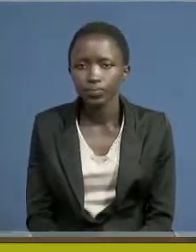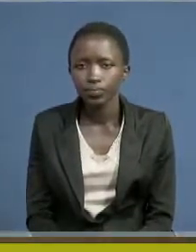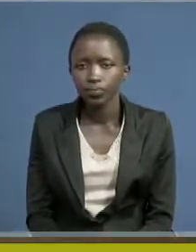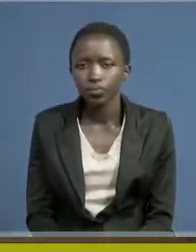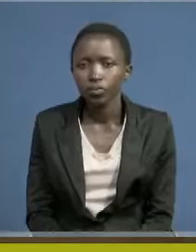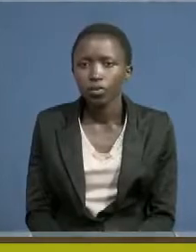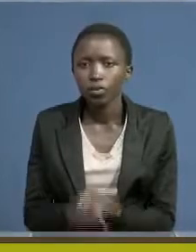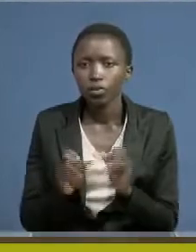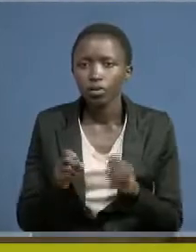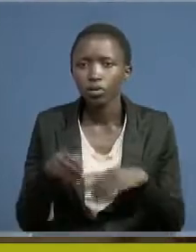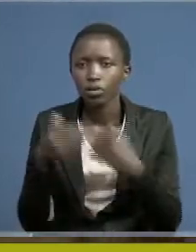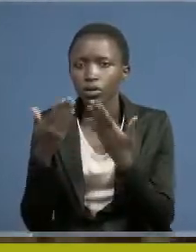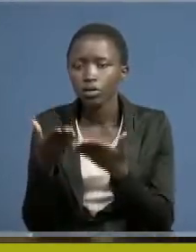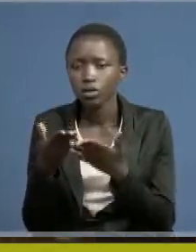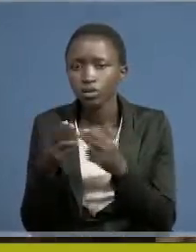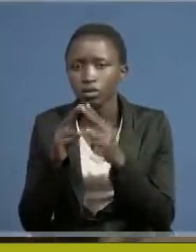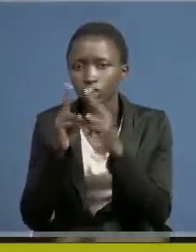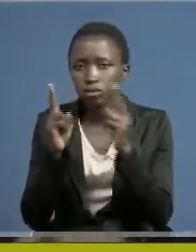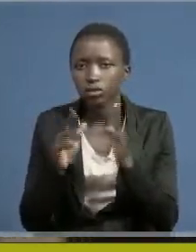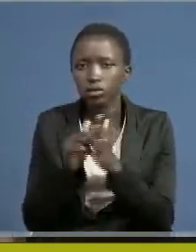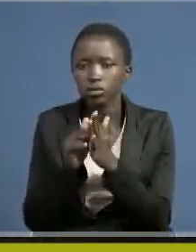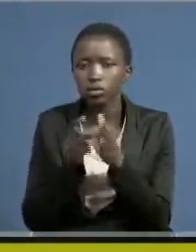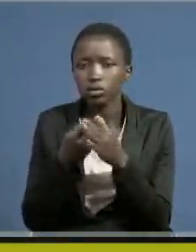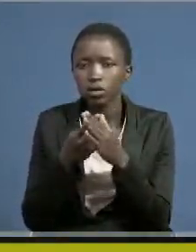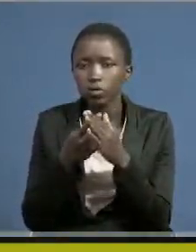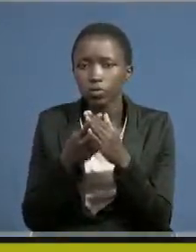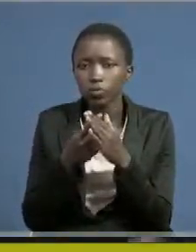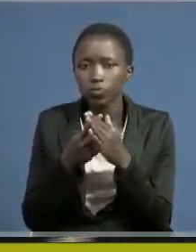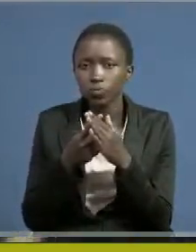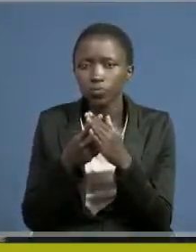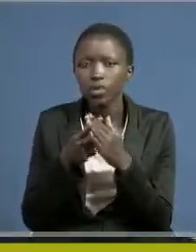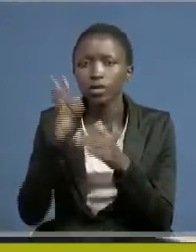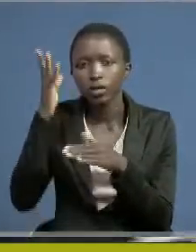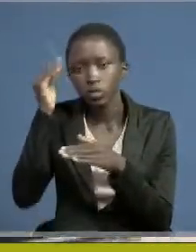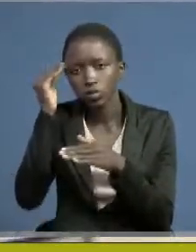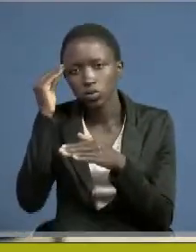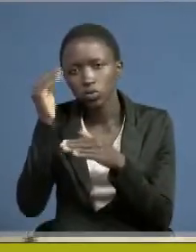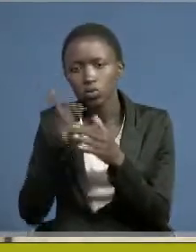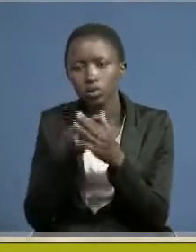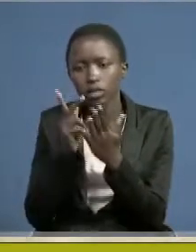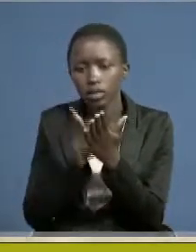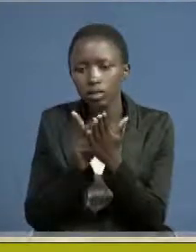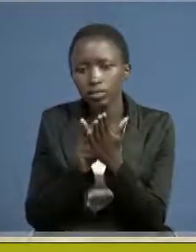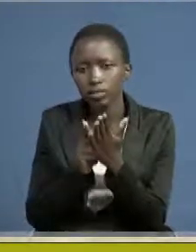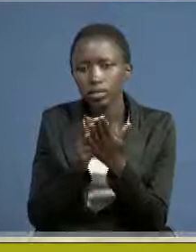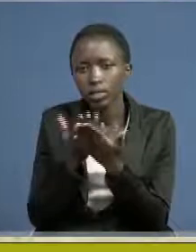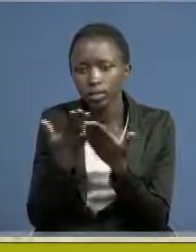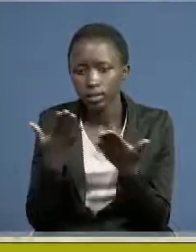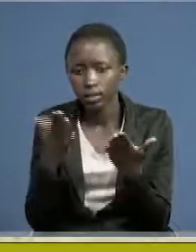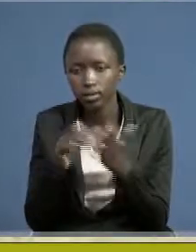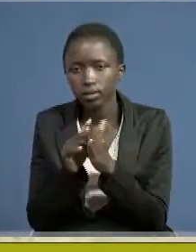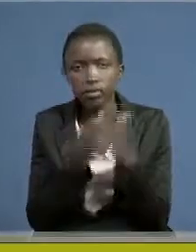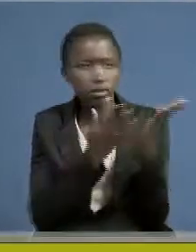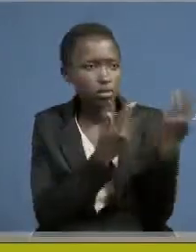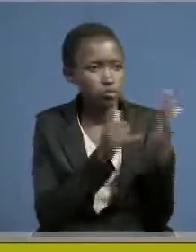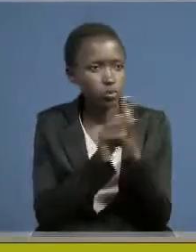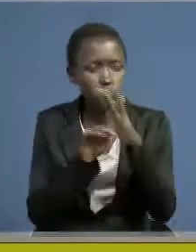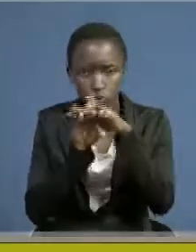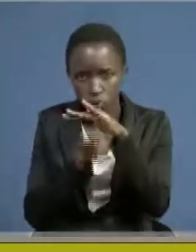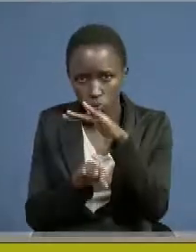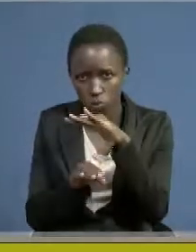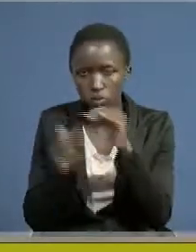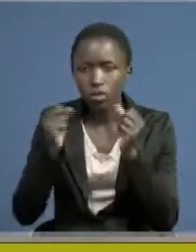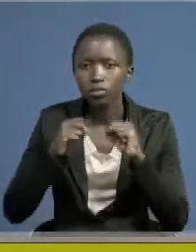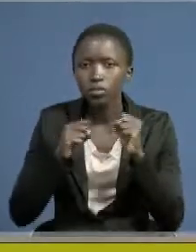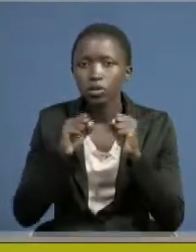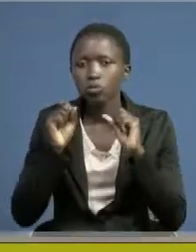Ili kuipa mitihani ya kitaifa uaminifu mkuu, Wizara ya Elimu imetia mikakati maalum ambayo inatarajiwa kupunguza